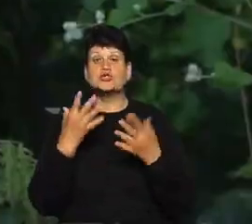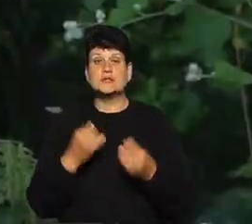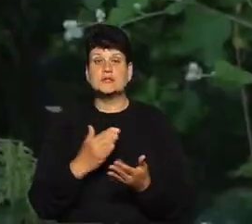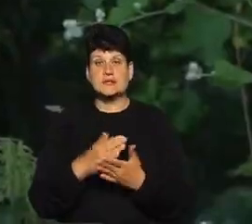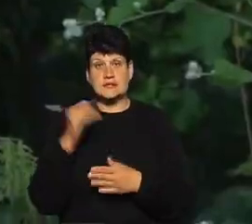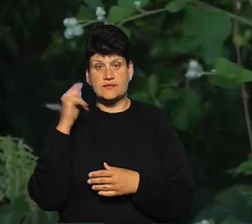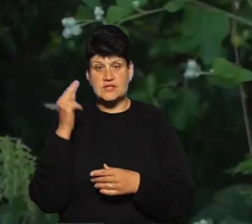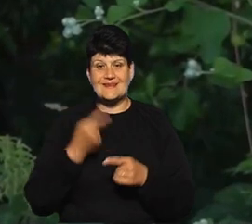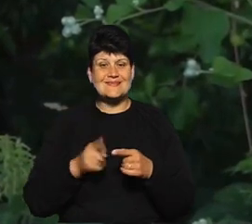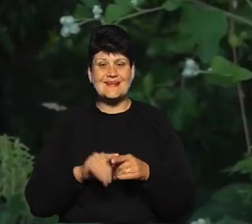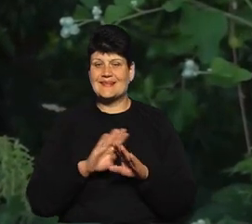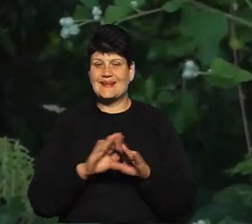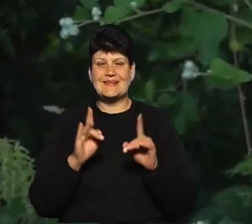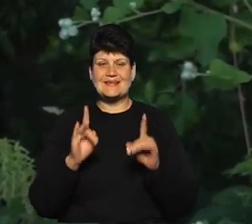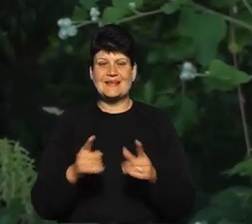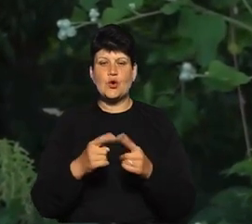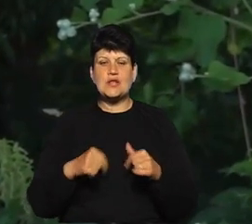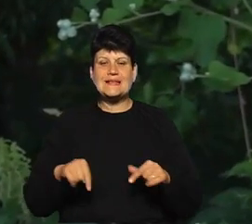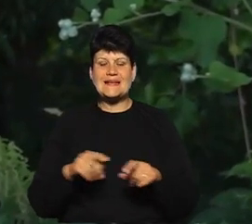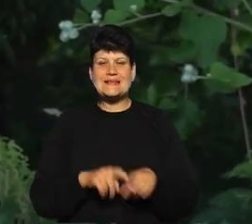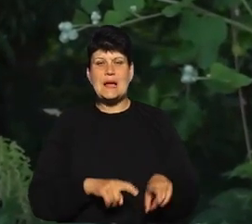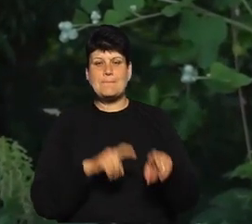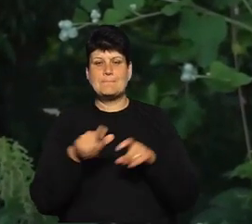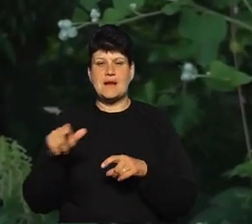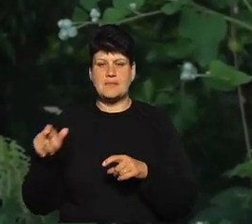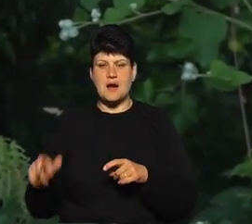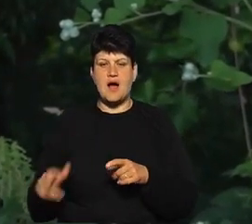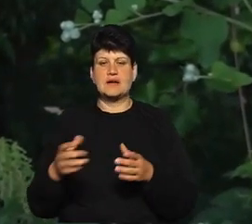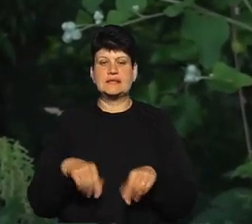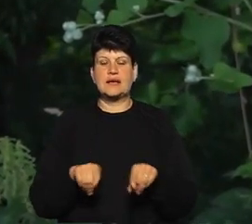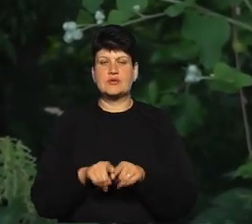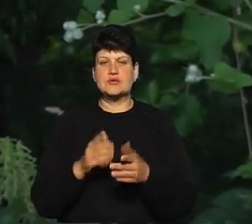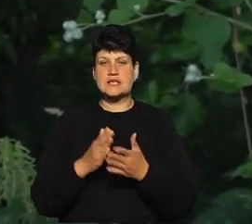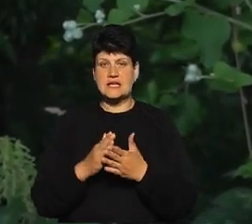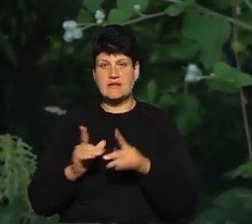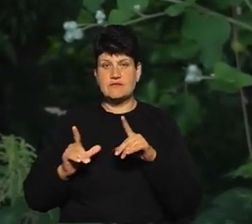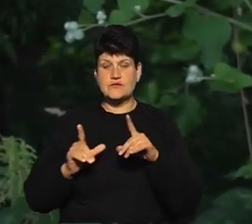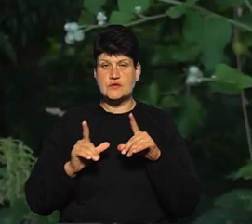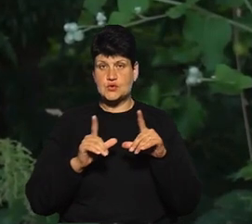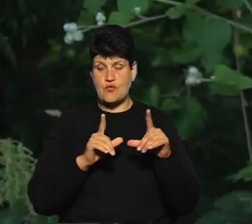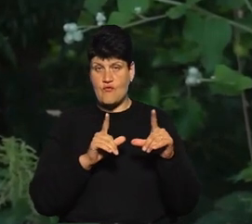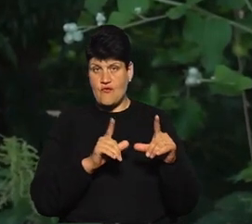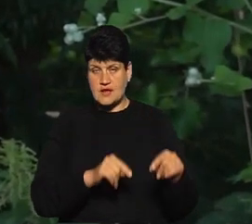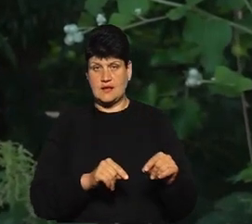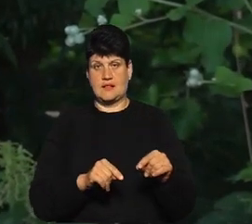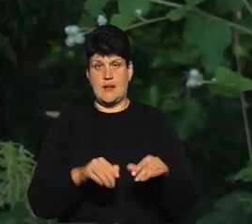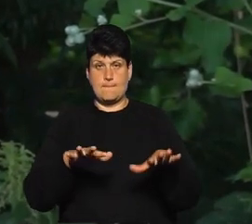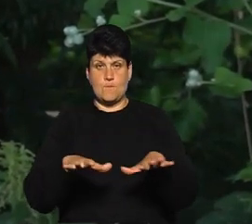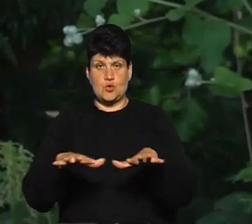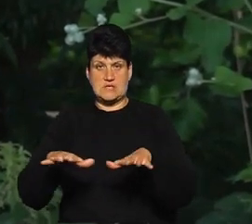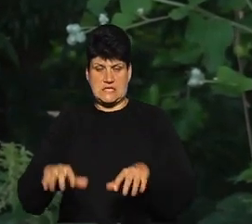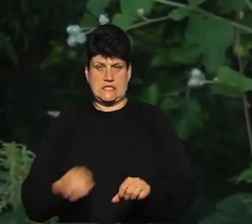не тільки організація переправи водної перешкоди, а також висування на позиції, укріплення на позиціях,